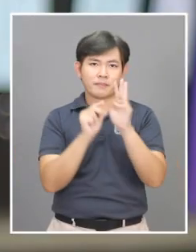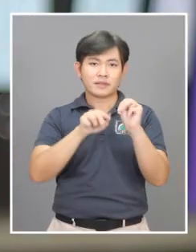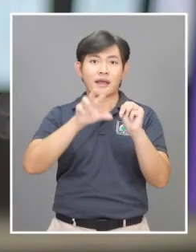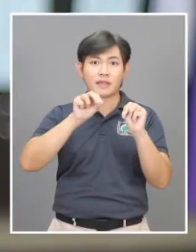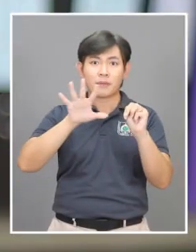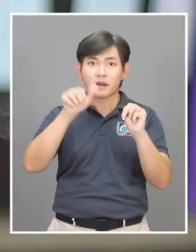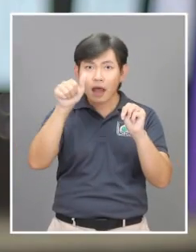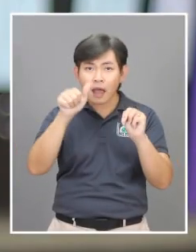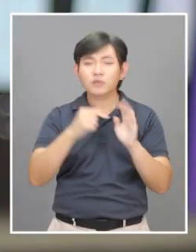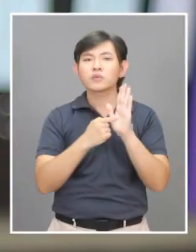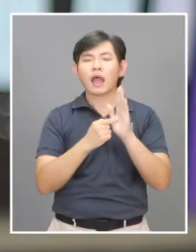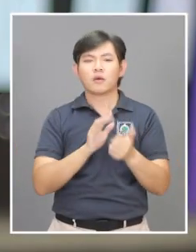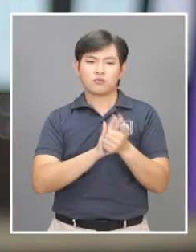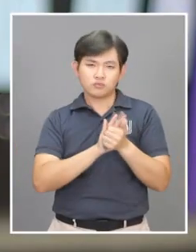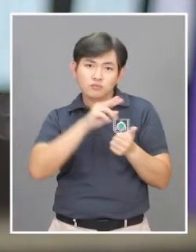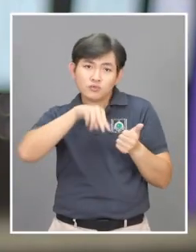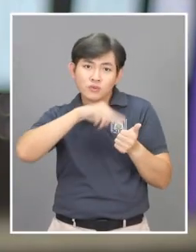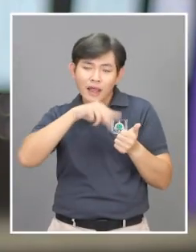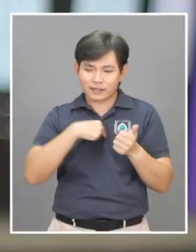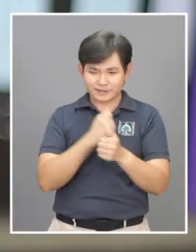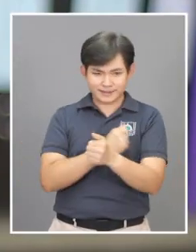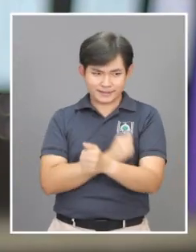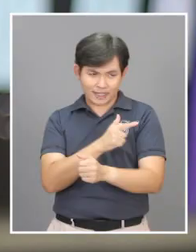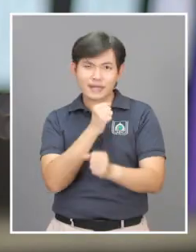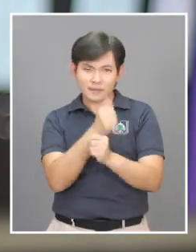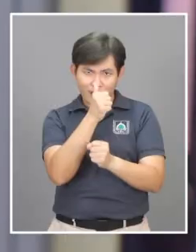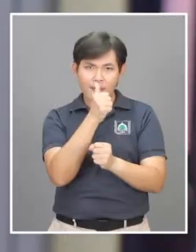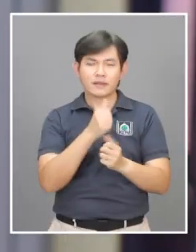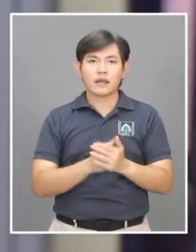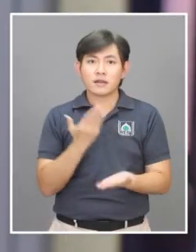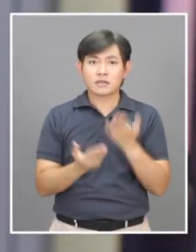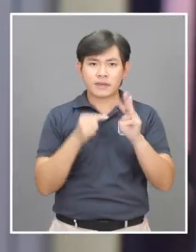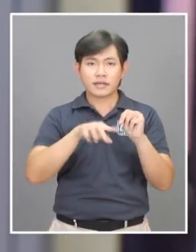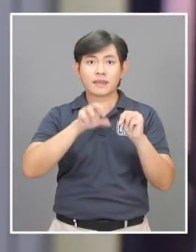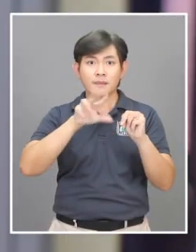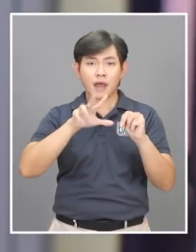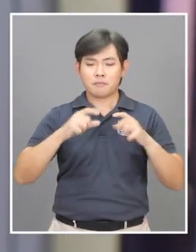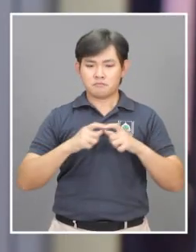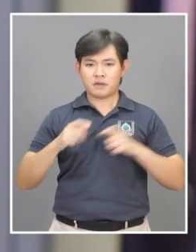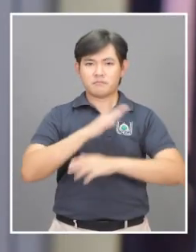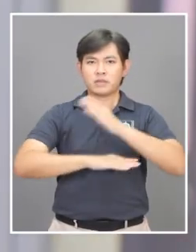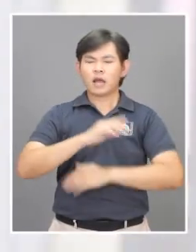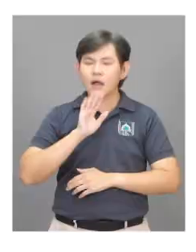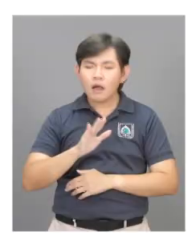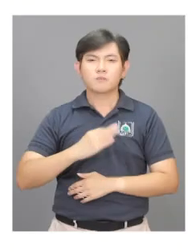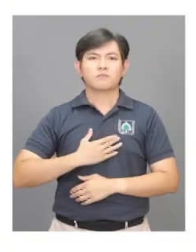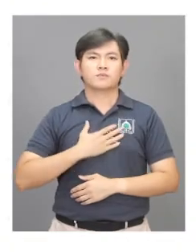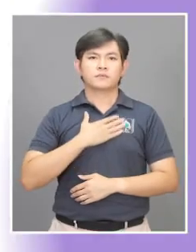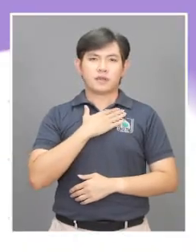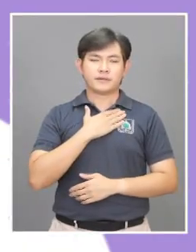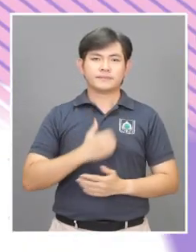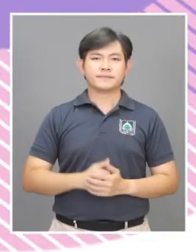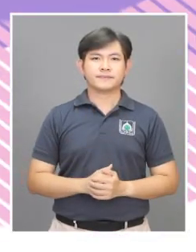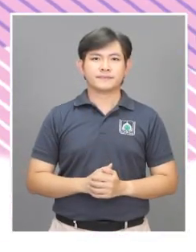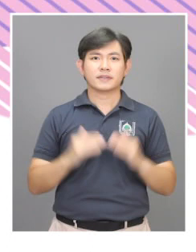แลเนี่ยนะครับในการจ้างงานคนพิการได้หรือมาตรา33ถ้ามีบัตรคนพิการนะครับจงภาคภูมิใจ ต